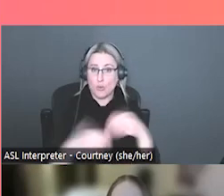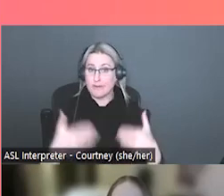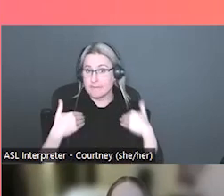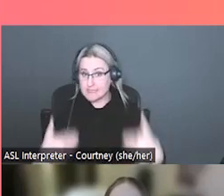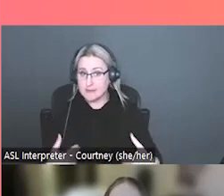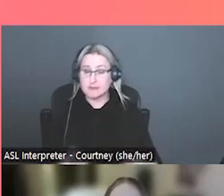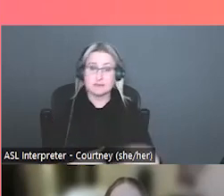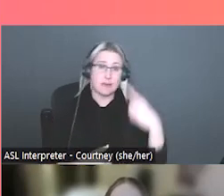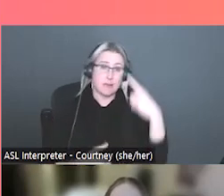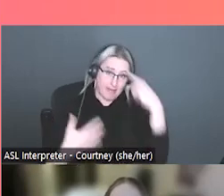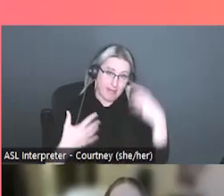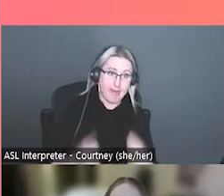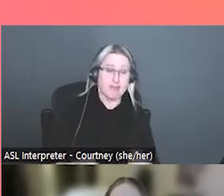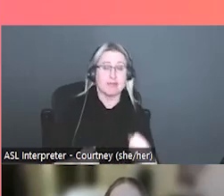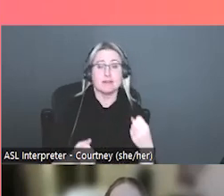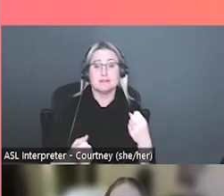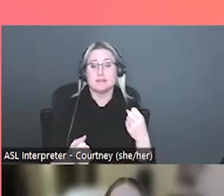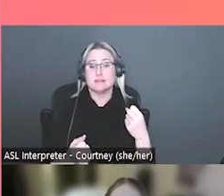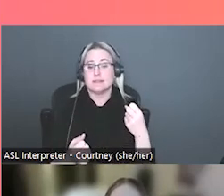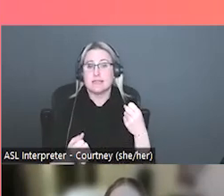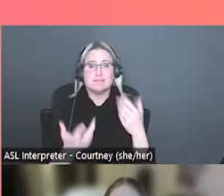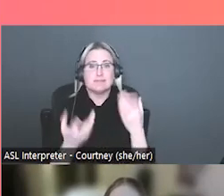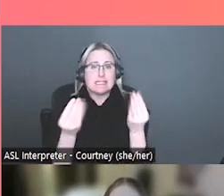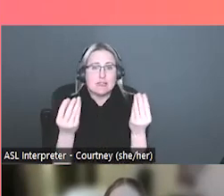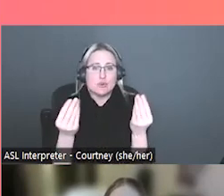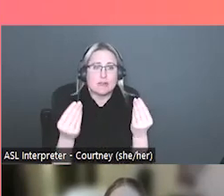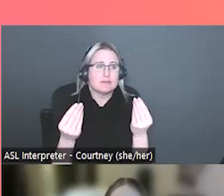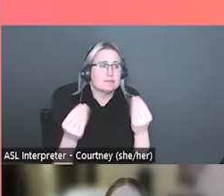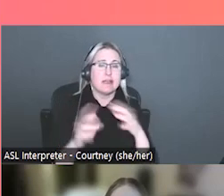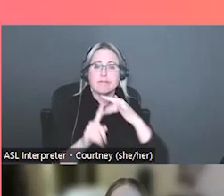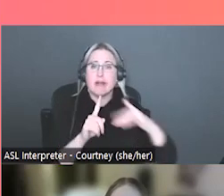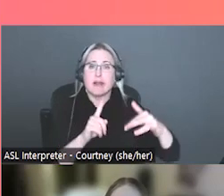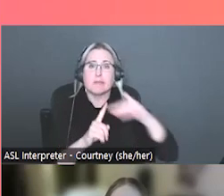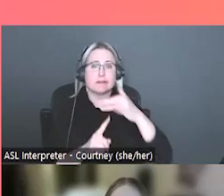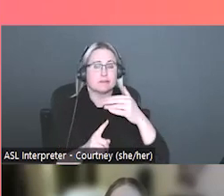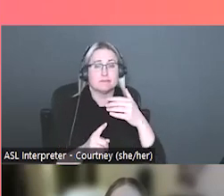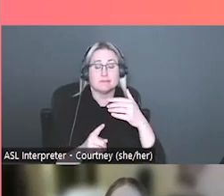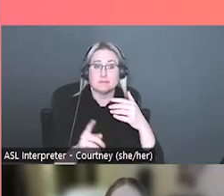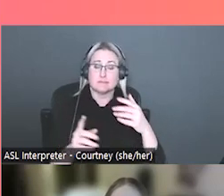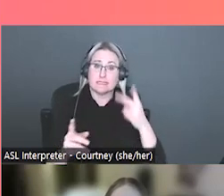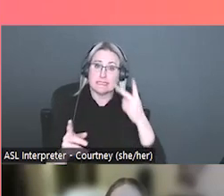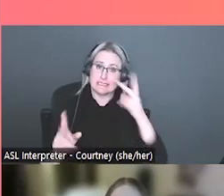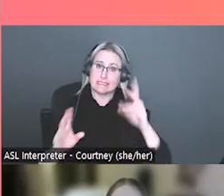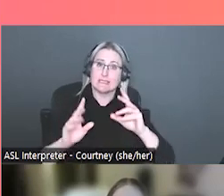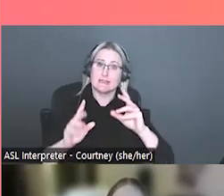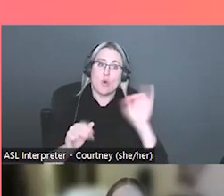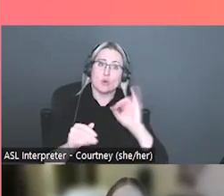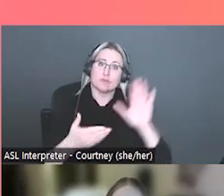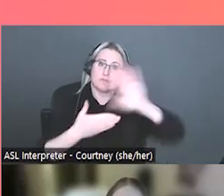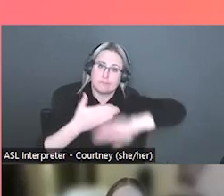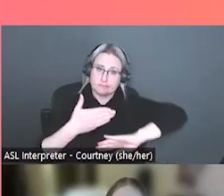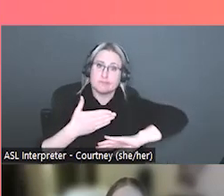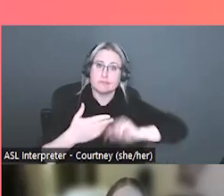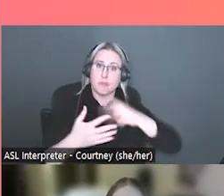comprend le côté physique, psychiatrique, émotionnel, de développement, de l'environnement et d'autres formes de handicap qui sont à la